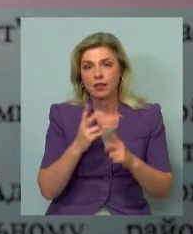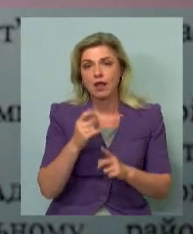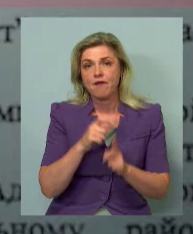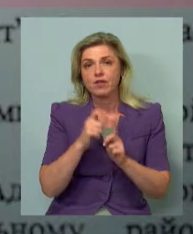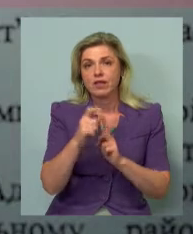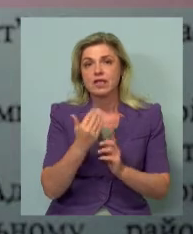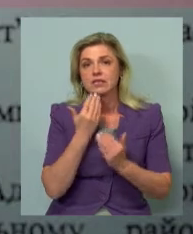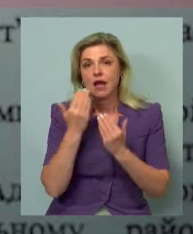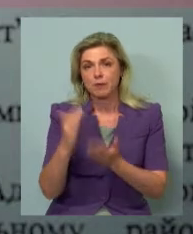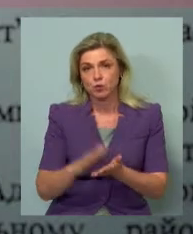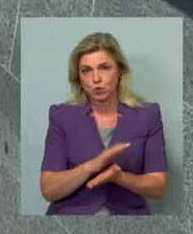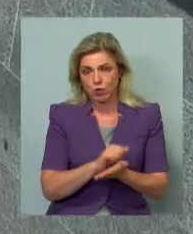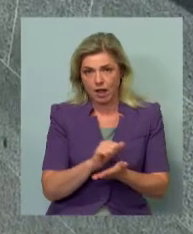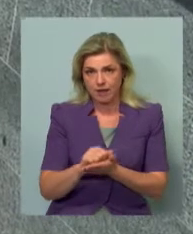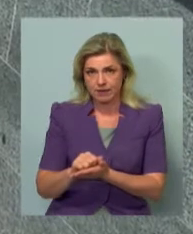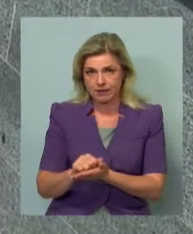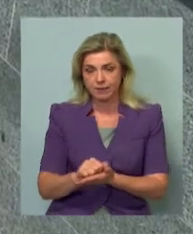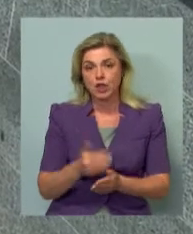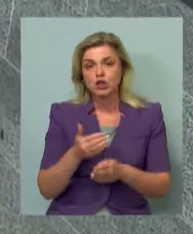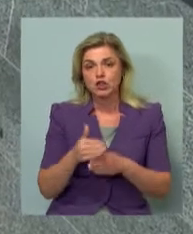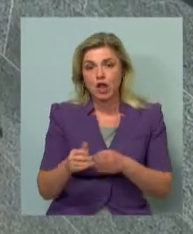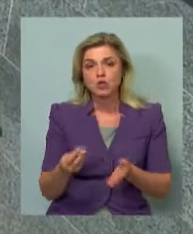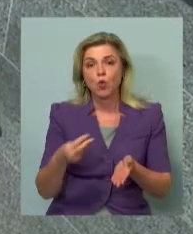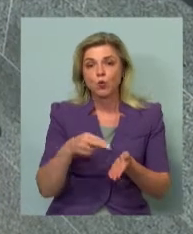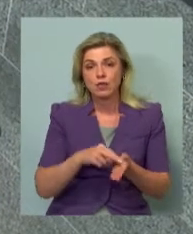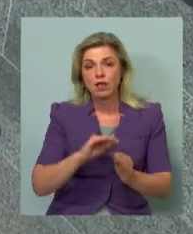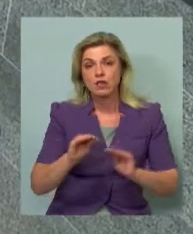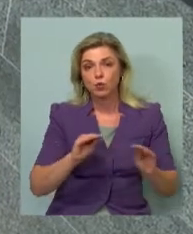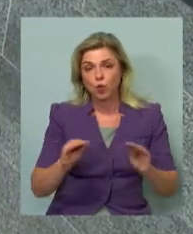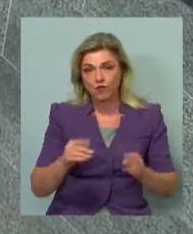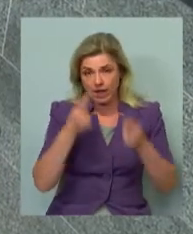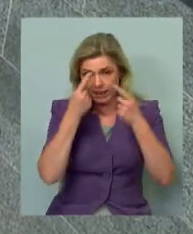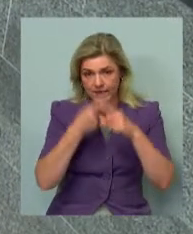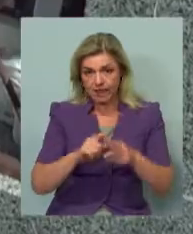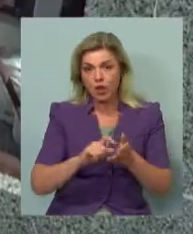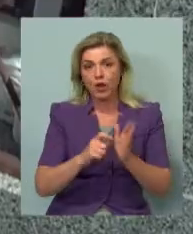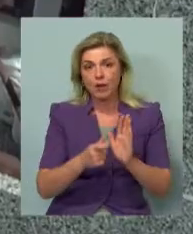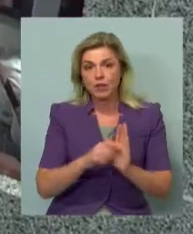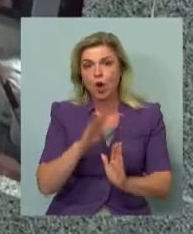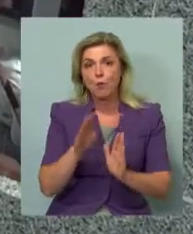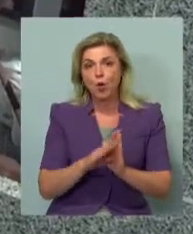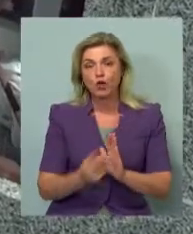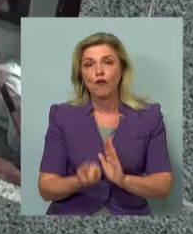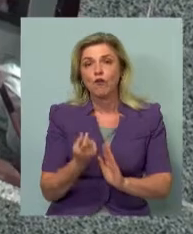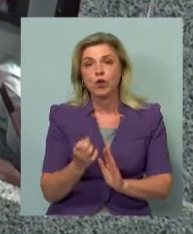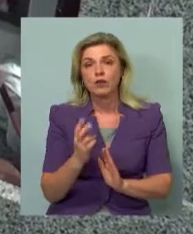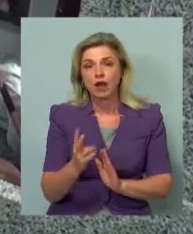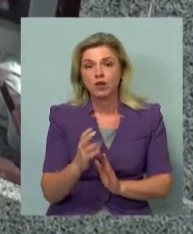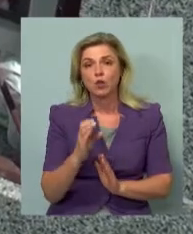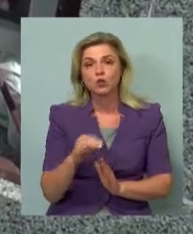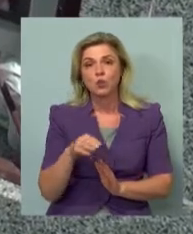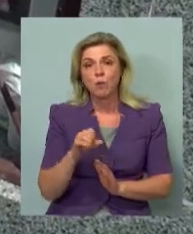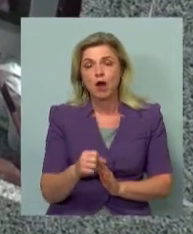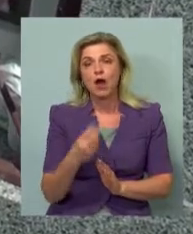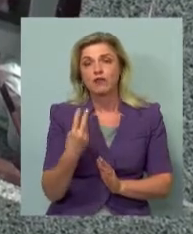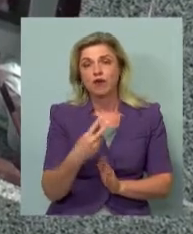на запит журналістів Суспільного. Частину встановленого устаткування із технічної кімнати під фонтаном на суму понад 526